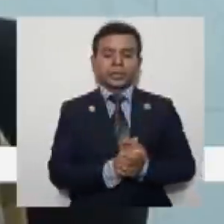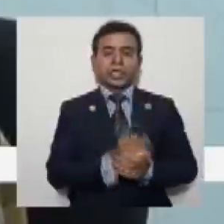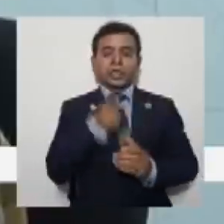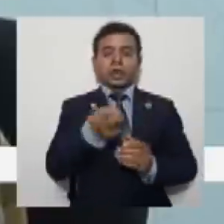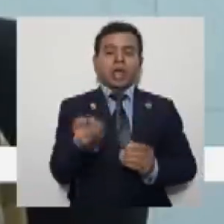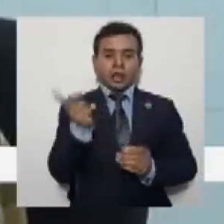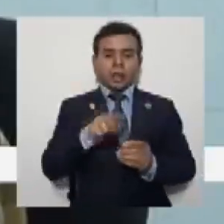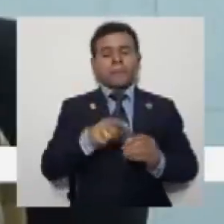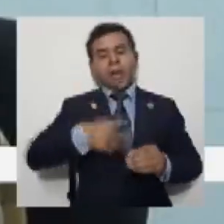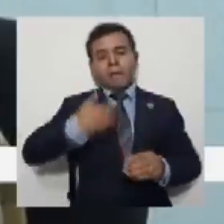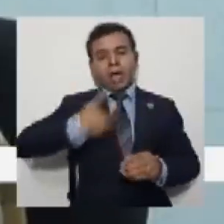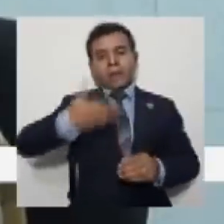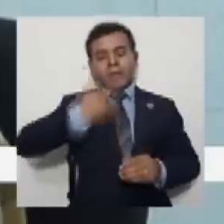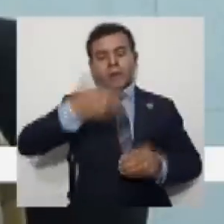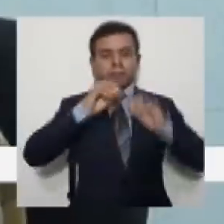যায়